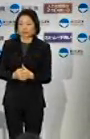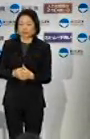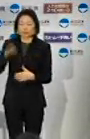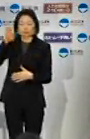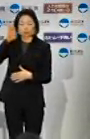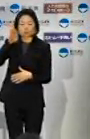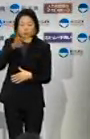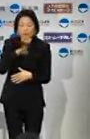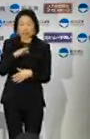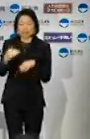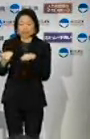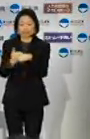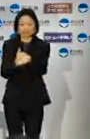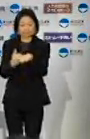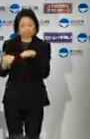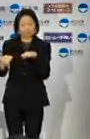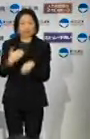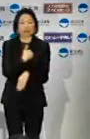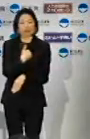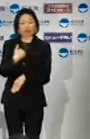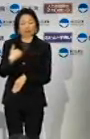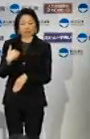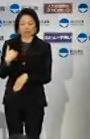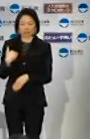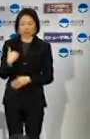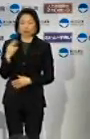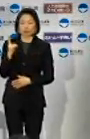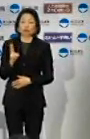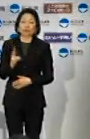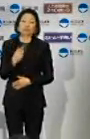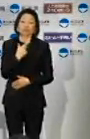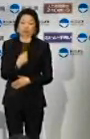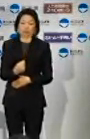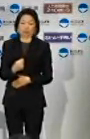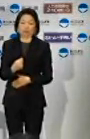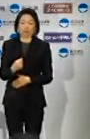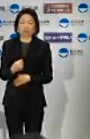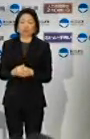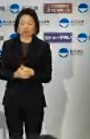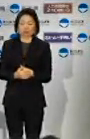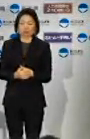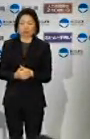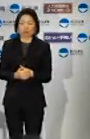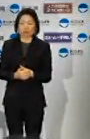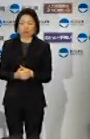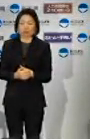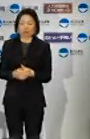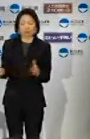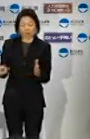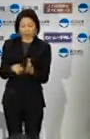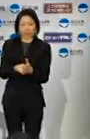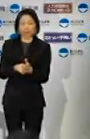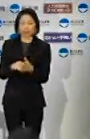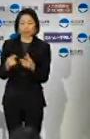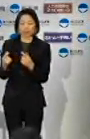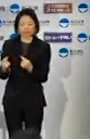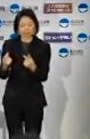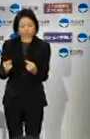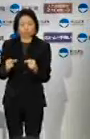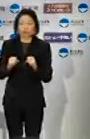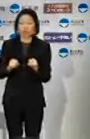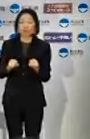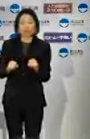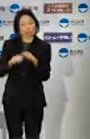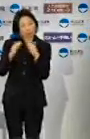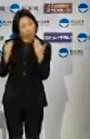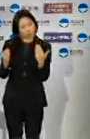スムースに通れるようにするっていうところで、それは逐次やってきてもうほぼ